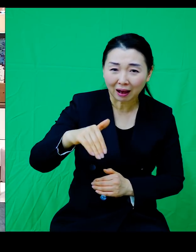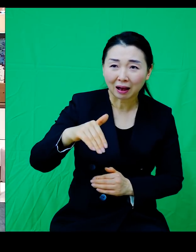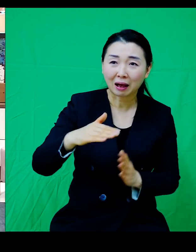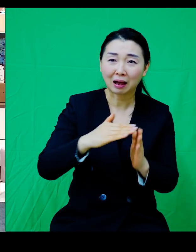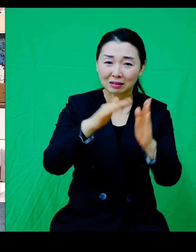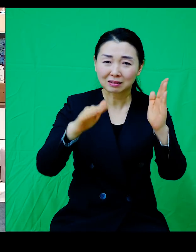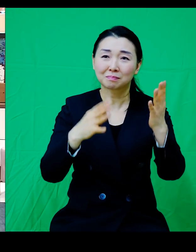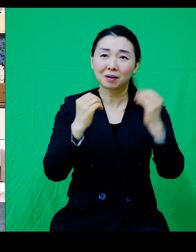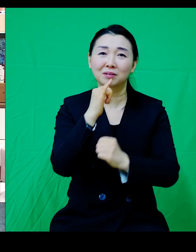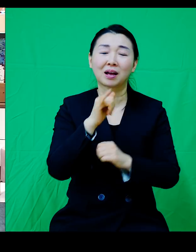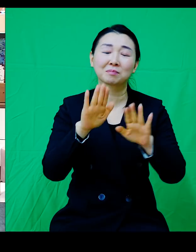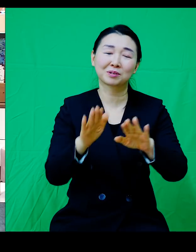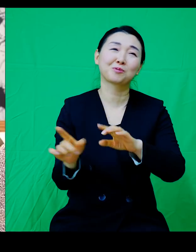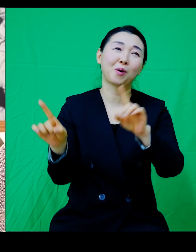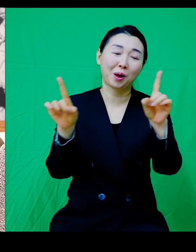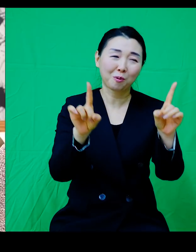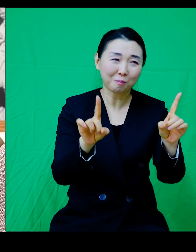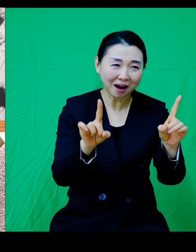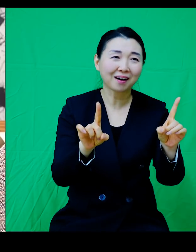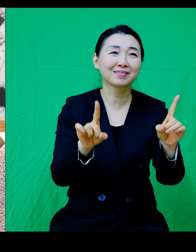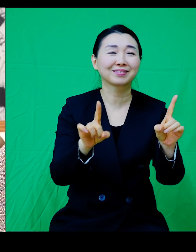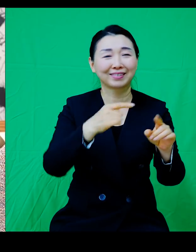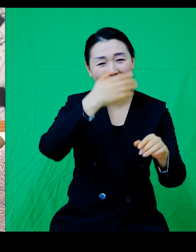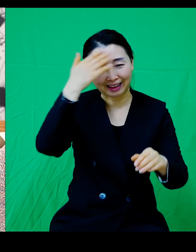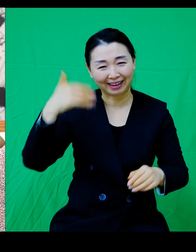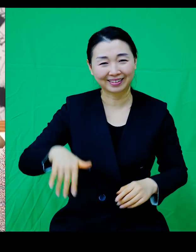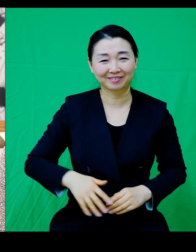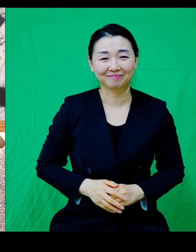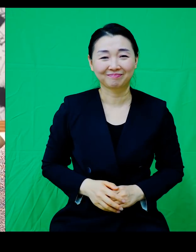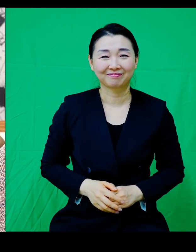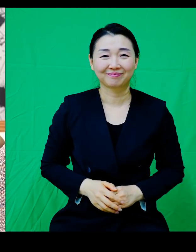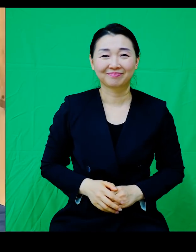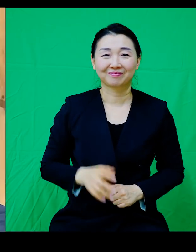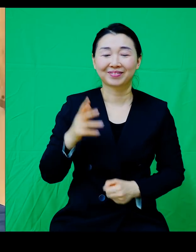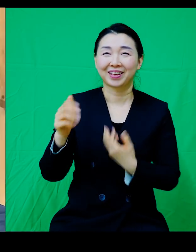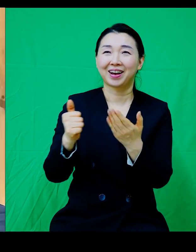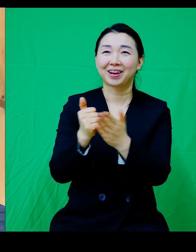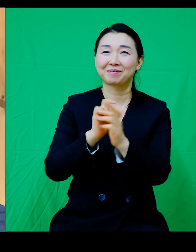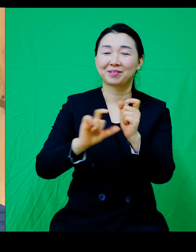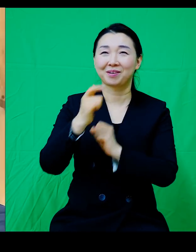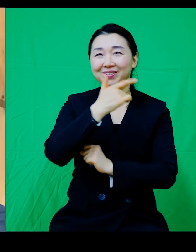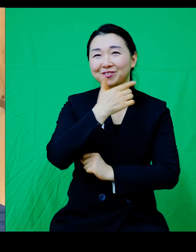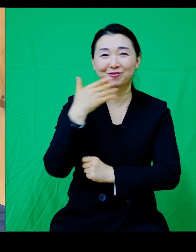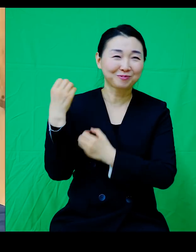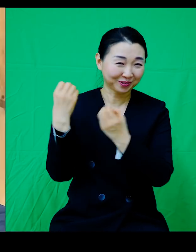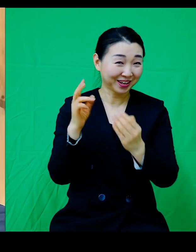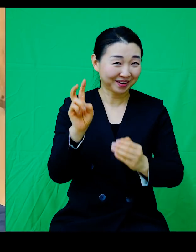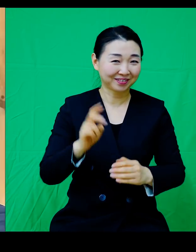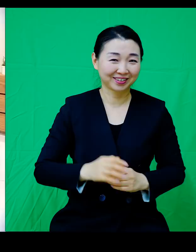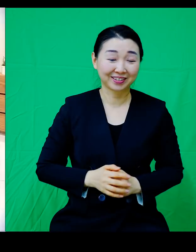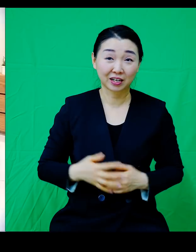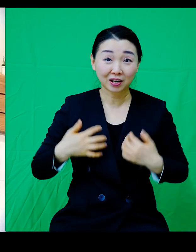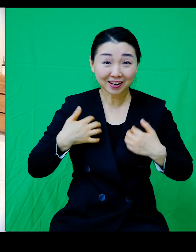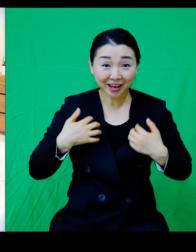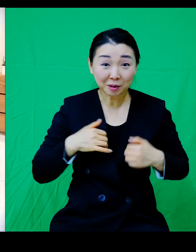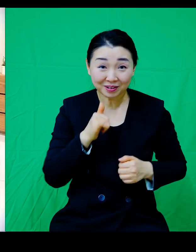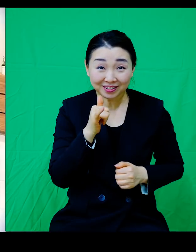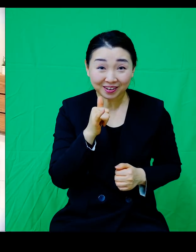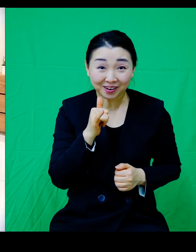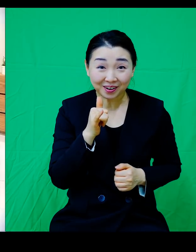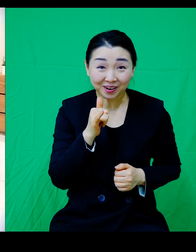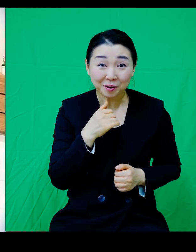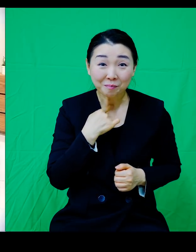지금 많이 회복하셨다고 그러니까 정말 다행이라는 생각이 듭니다. 네, 하나님이 더 큰 축복을 주시겠죠. 그런